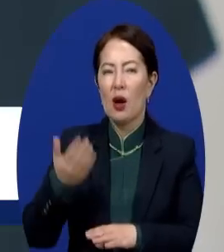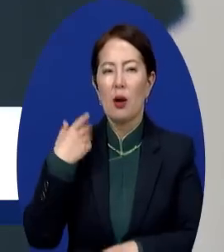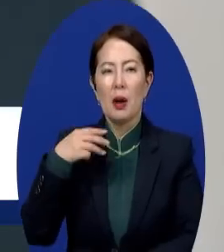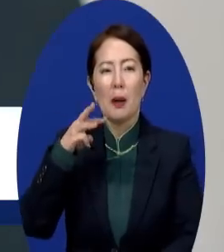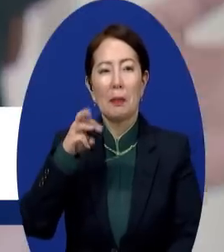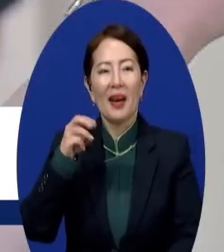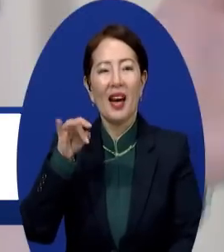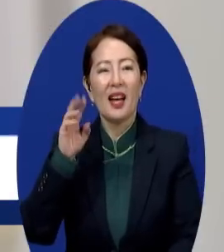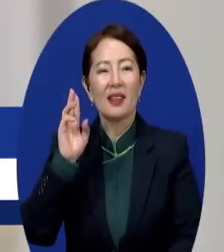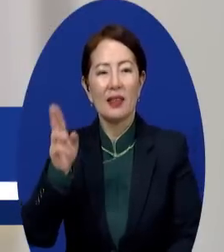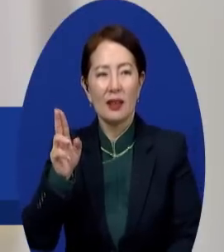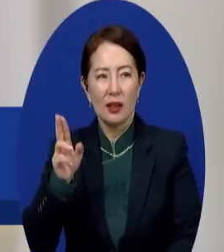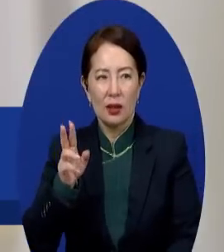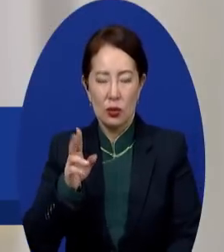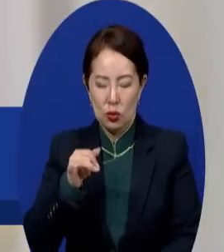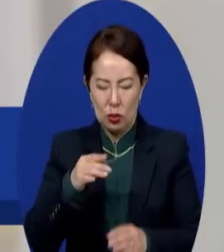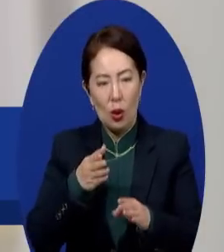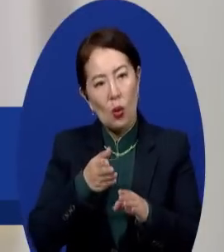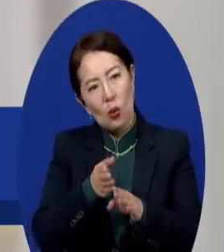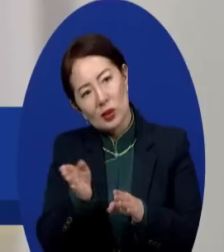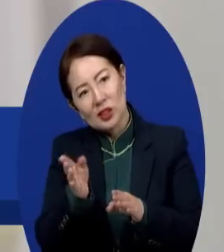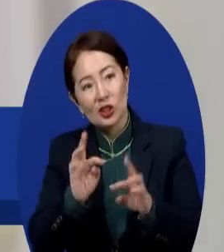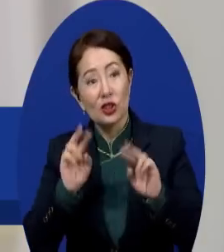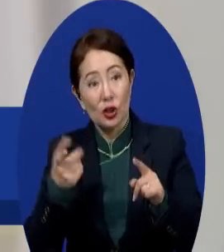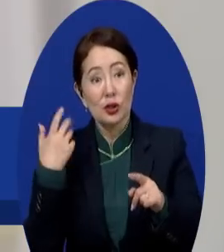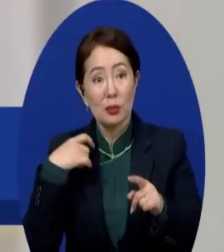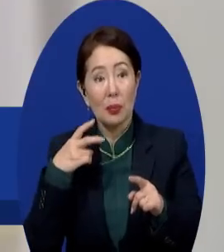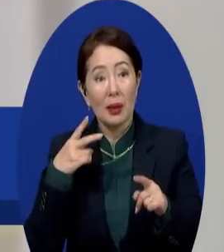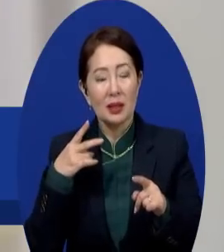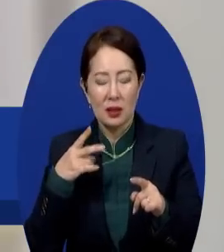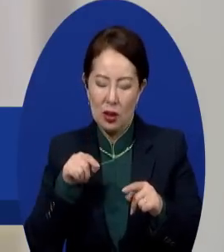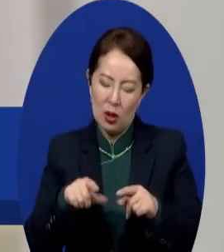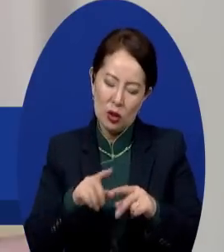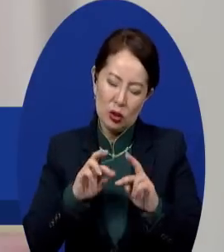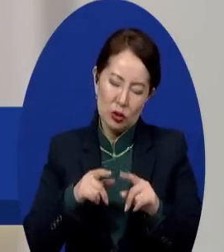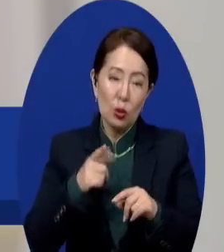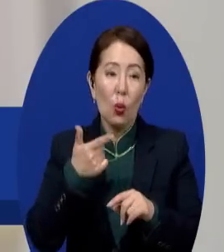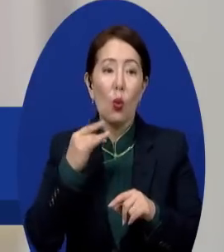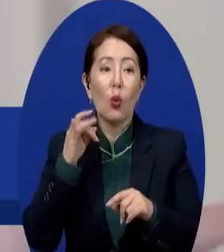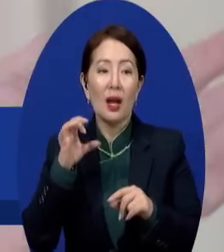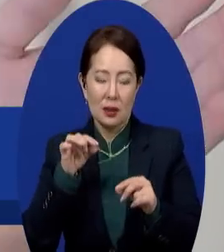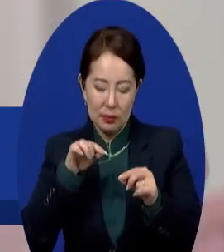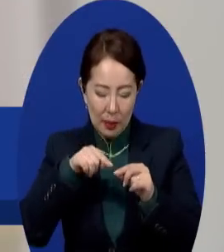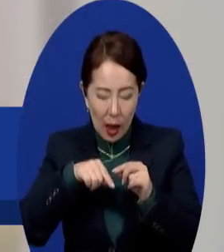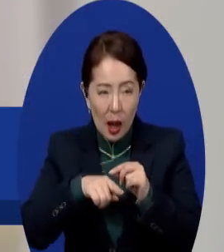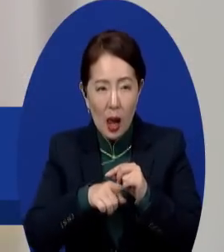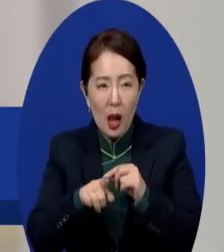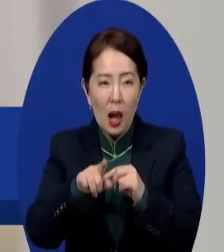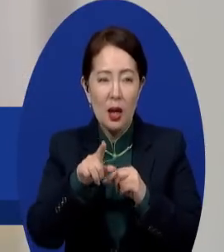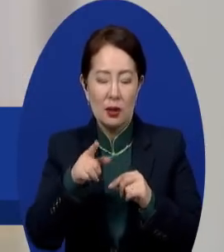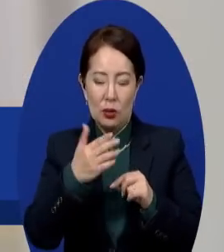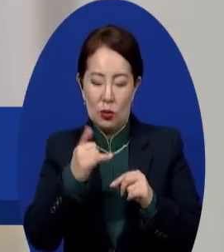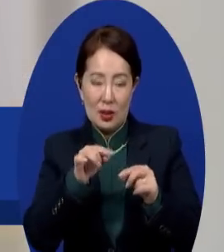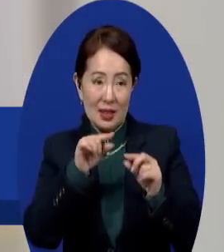ингээд уурсах чиглийн өөрчлөлт хагалгаа хийжсэн бол сүүлийн үед бол бид нар гуурсаар гуурсыг одоо тавиха